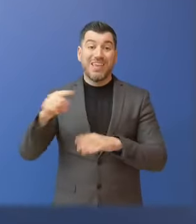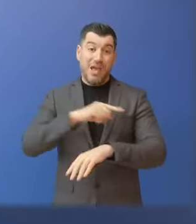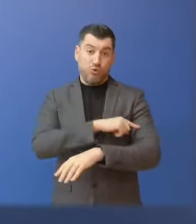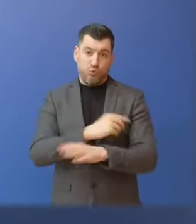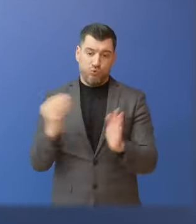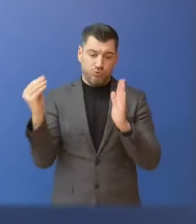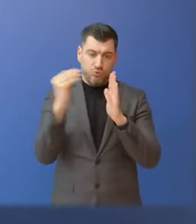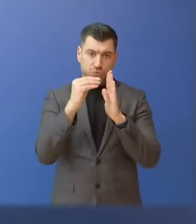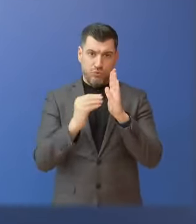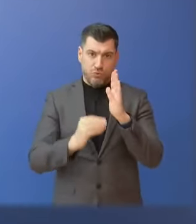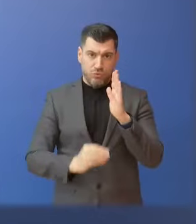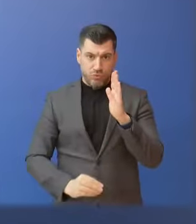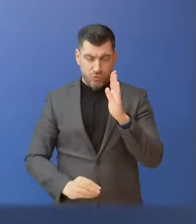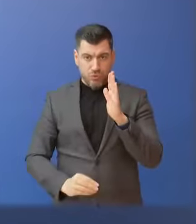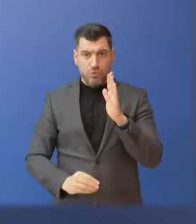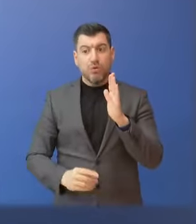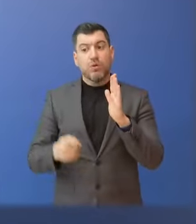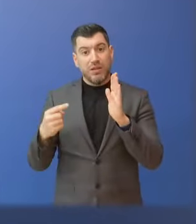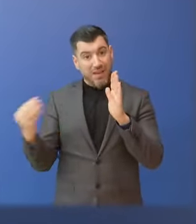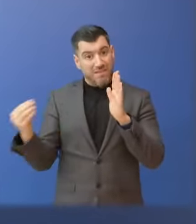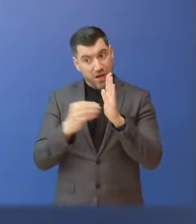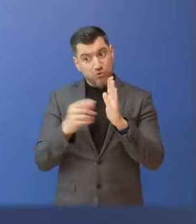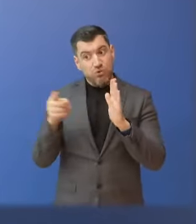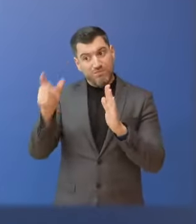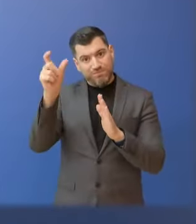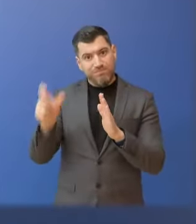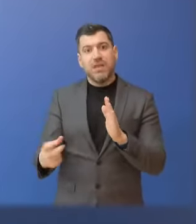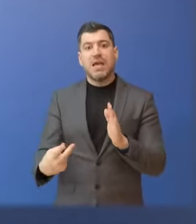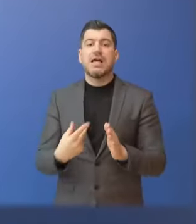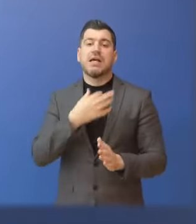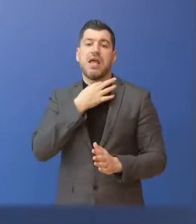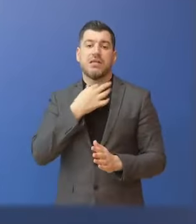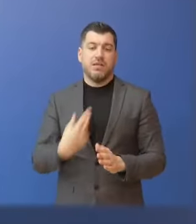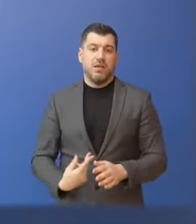ιατρό ότι χρίζει χειρουργικής επέμβασης και